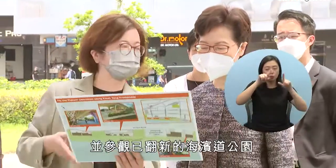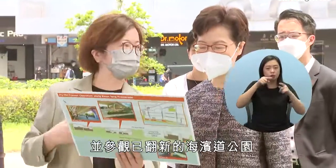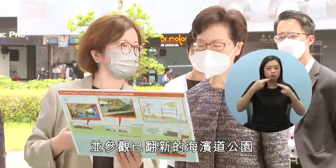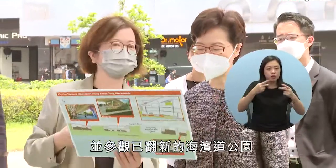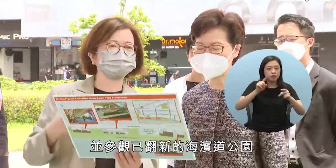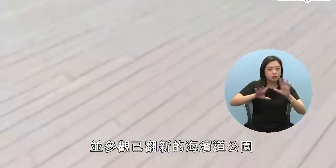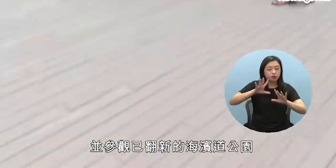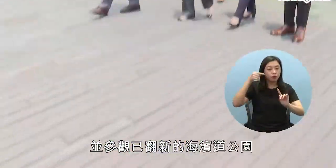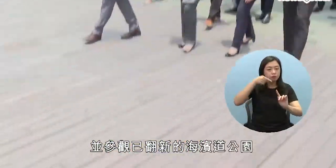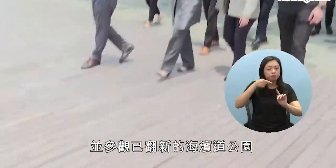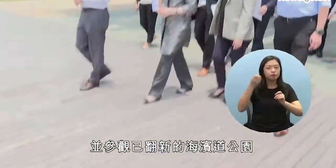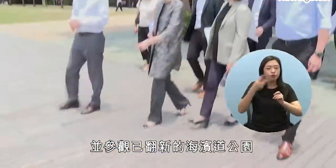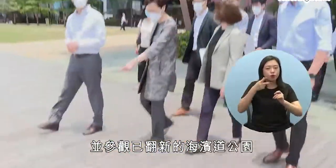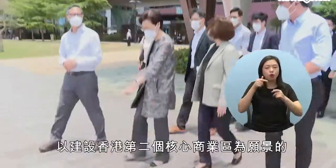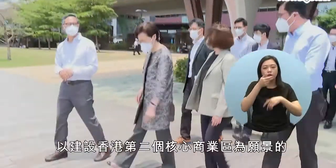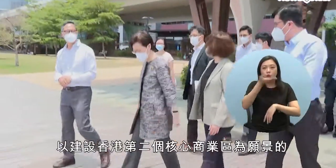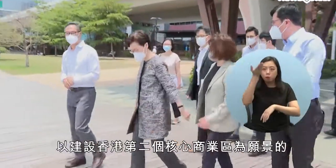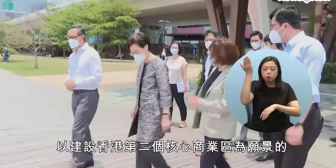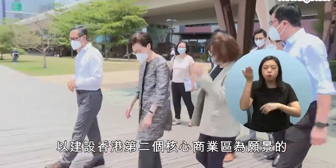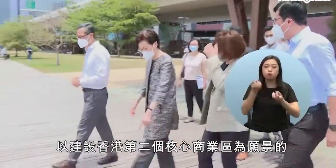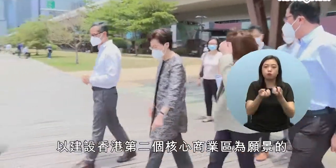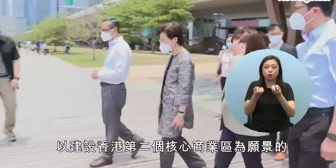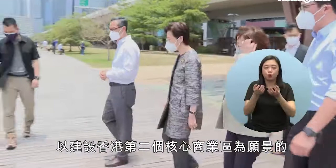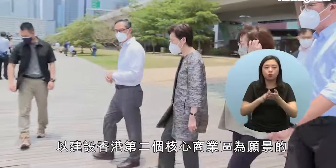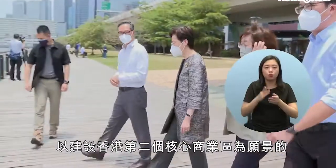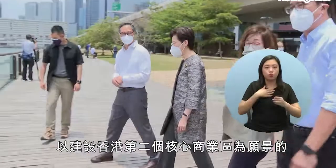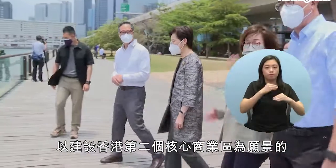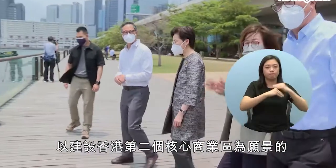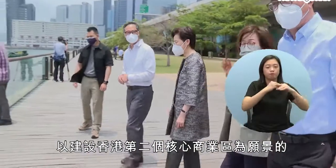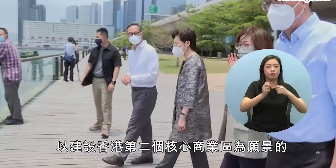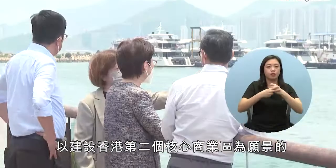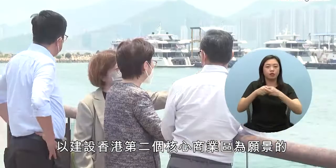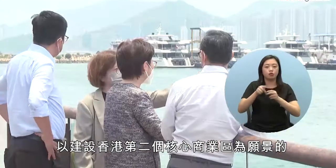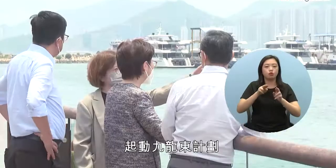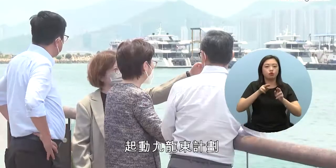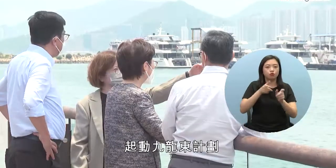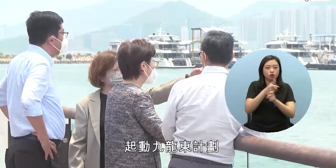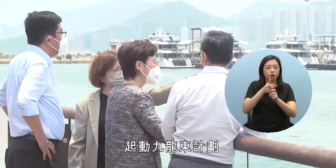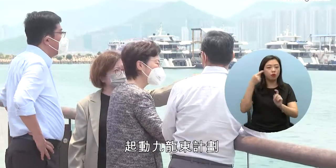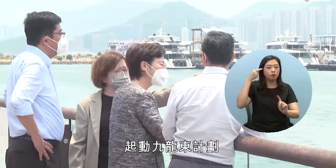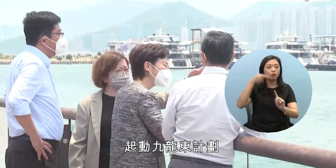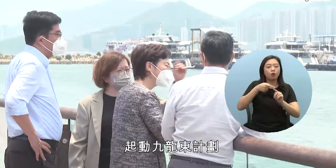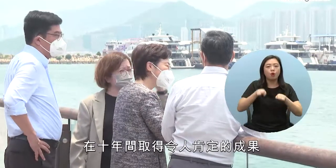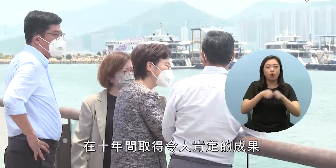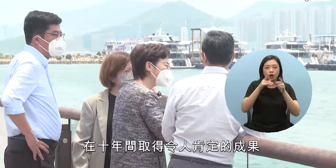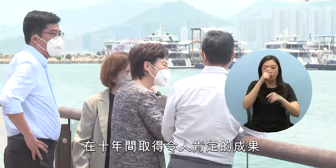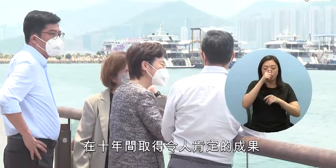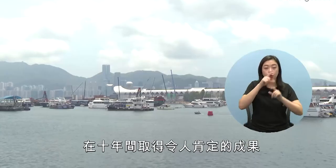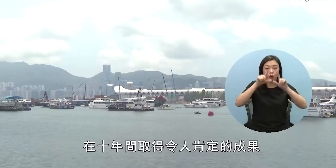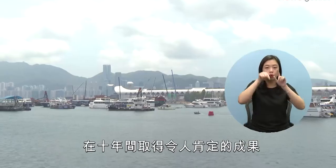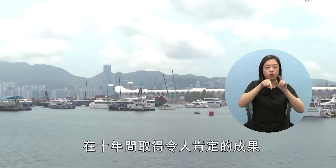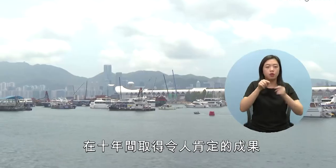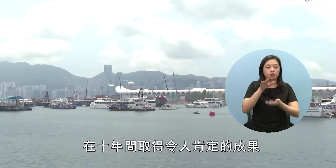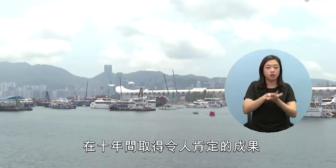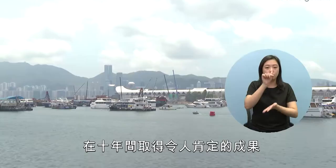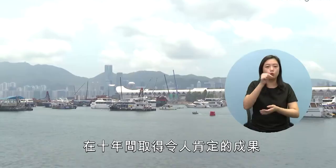已翻新的海濱道公園。以建設香港第二個核心商業區為願景的起動九龍東計劃，在十年間